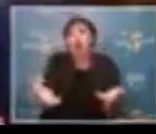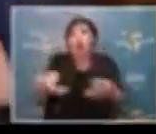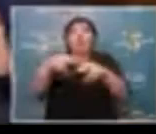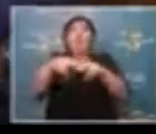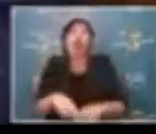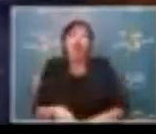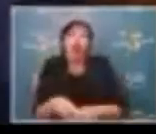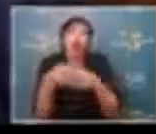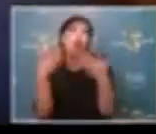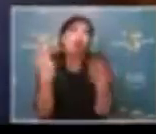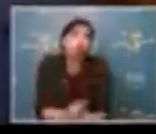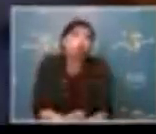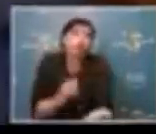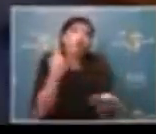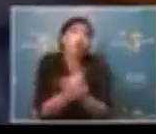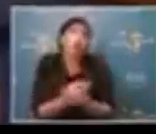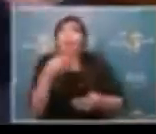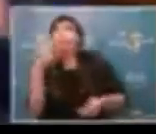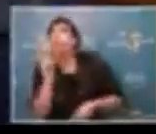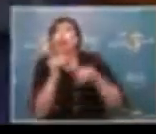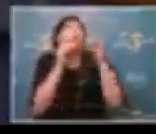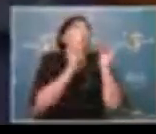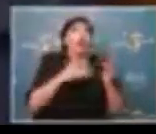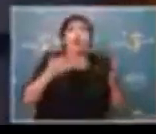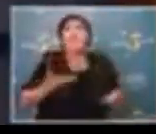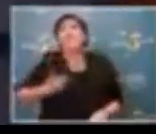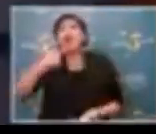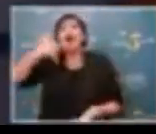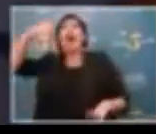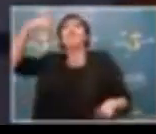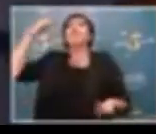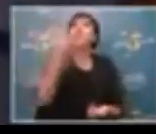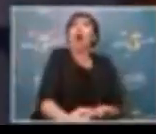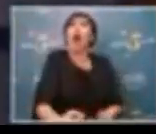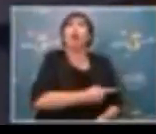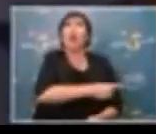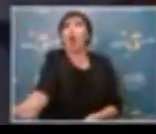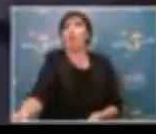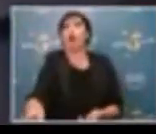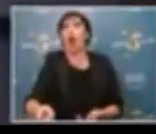essere sempre quelli, PD. Vaffanculo a voi questa volta.